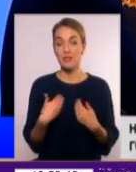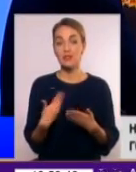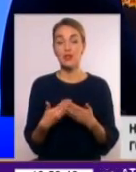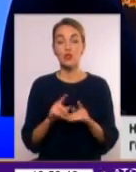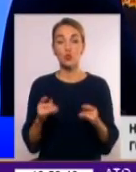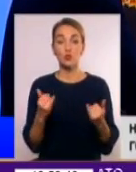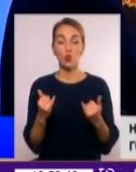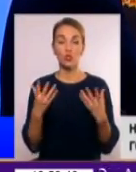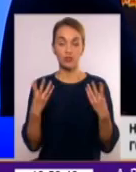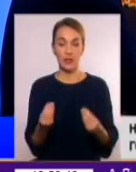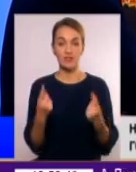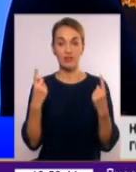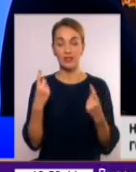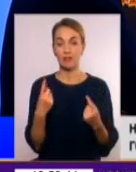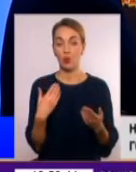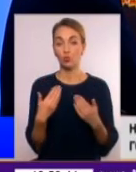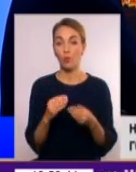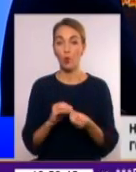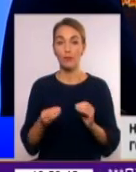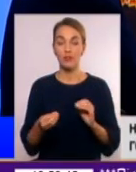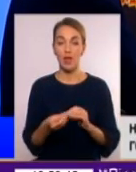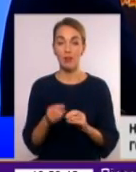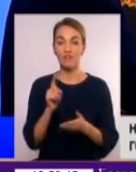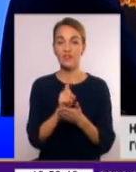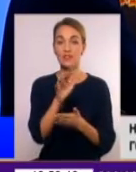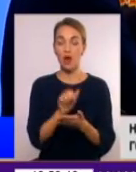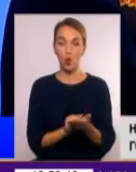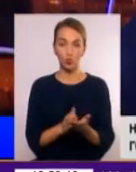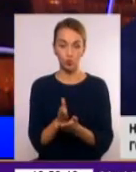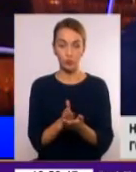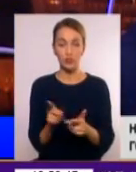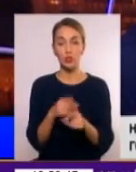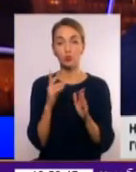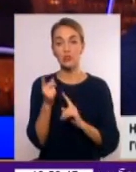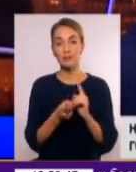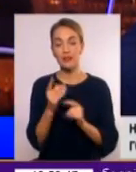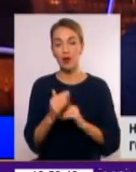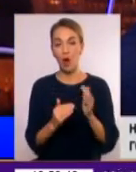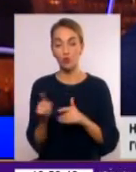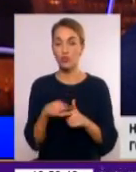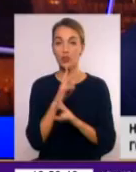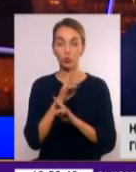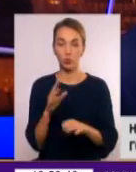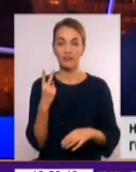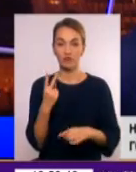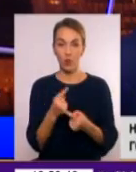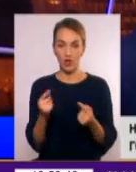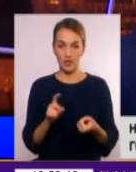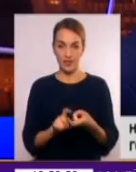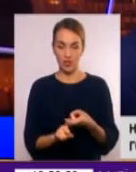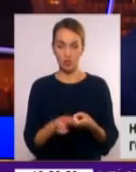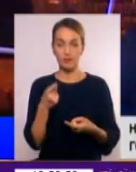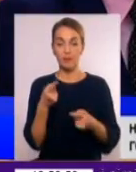що на сьогоднішній день, за великим рахунком, проблема фіскальної служби, чи будуть там зміни кадрові, чи не будуть, вона від двох речей залежить насправді.